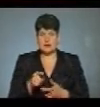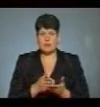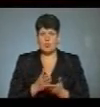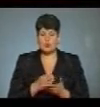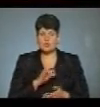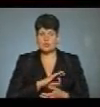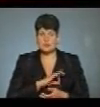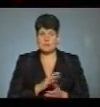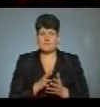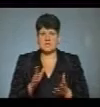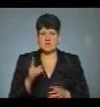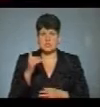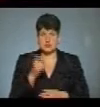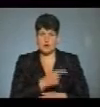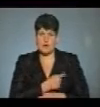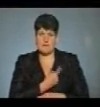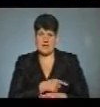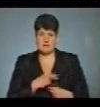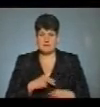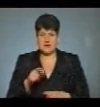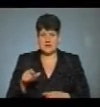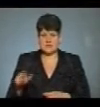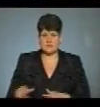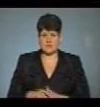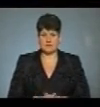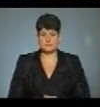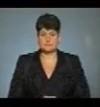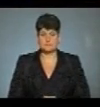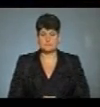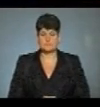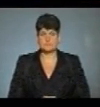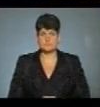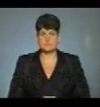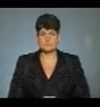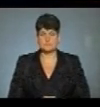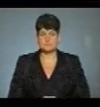послугами скористались більше 100 медпрацівників, розповіла Христина Шкула.